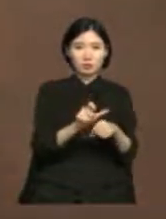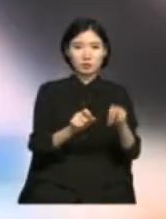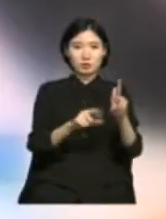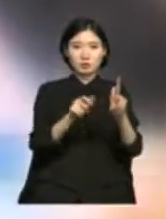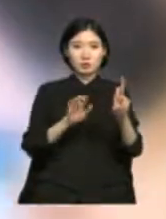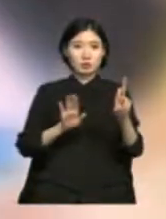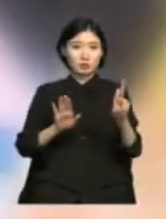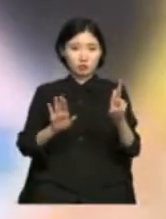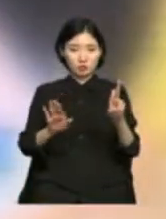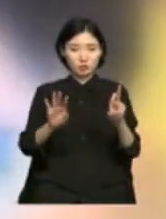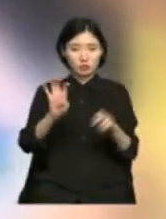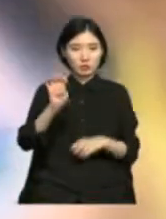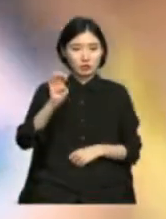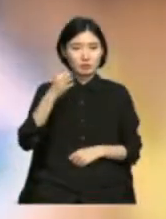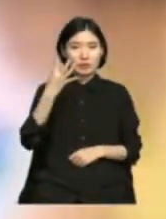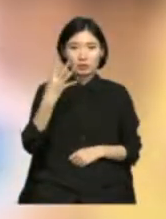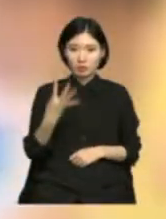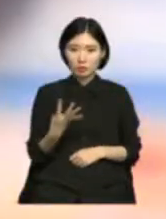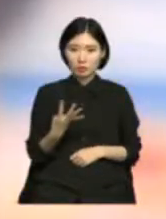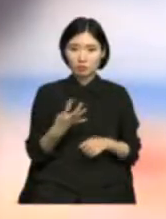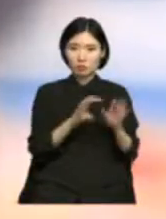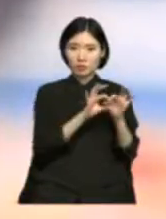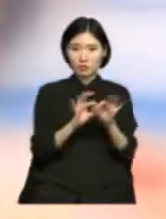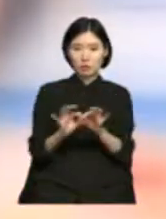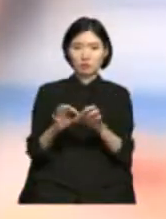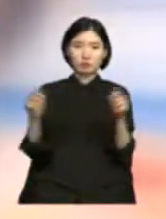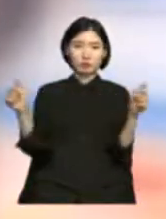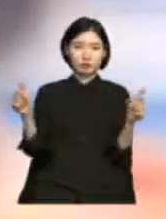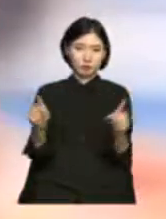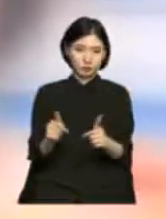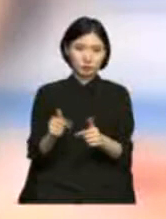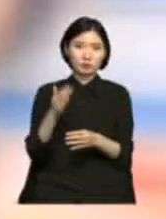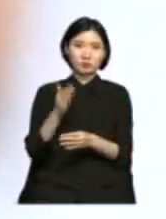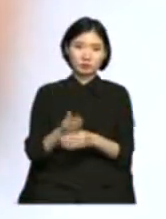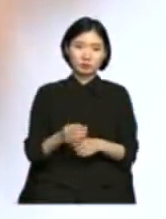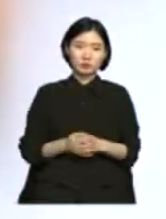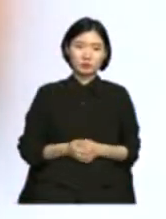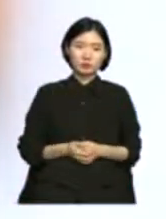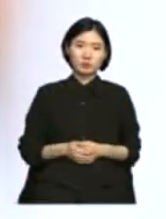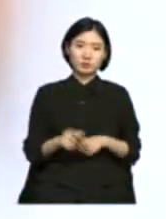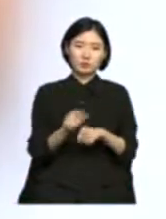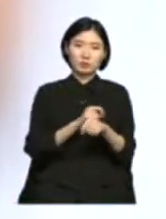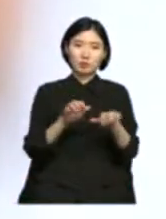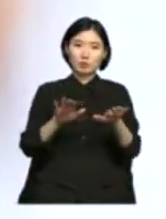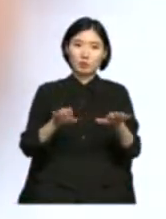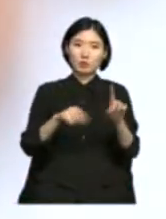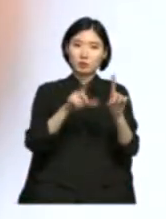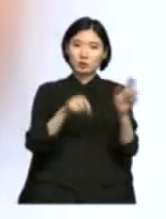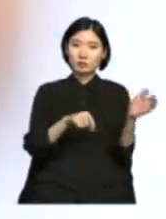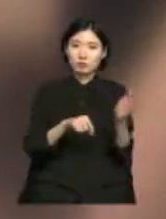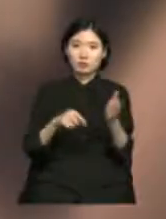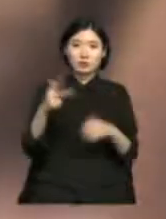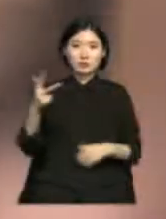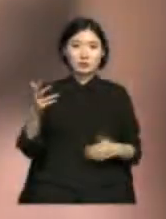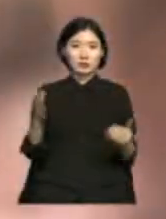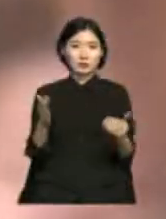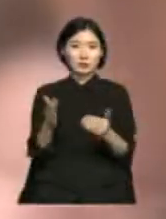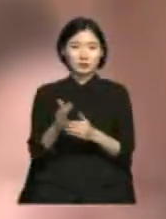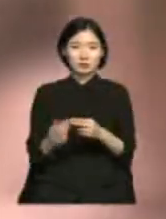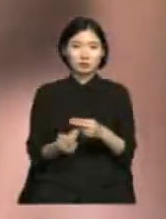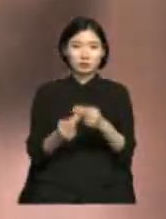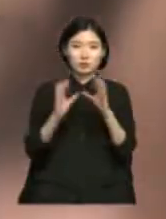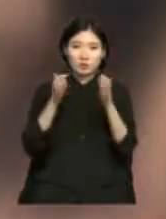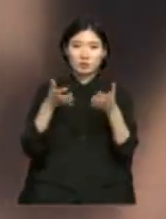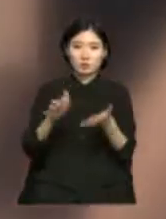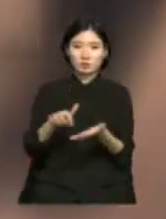12월 이후 44개월째 감소세가 계속되고 있는 모습입니다. 특히 올 1월부터 7월까지 누적